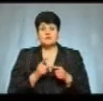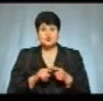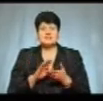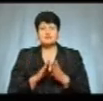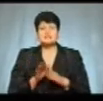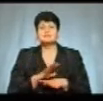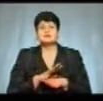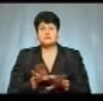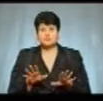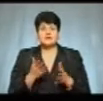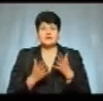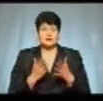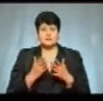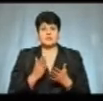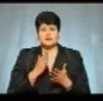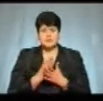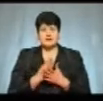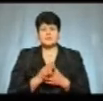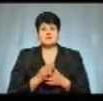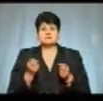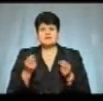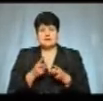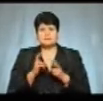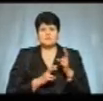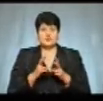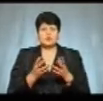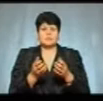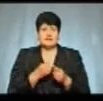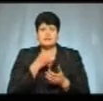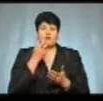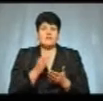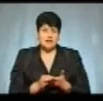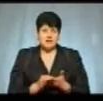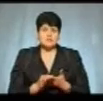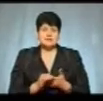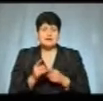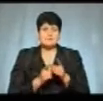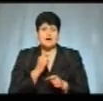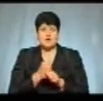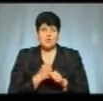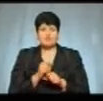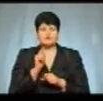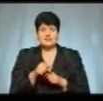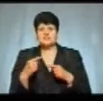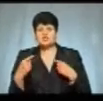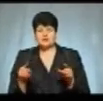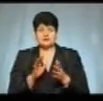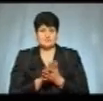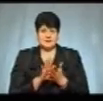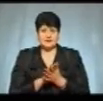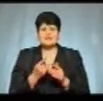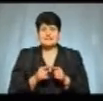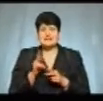ситуації б не сталося. Якщо діє спеціалізоване підприємство, воно бере на себе відповідальність за переробку тих чи інших відходів. Ми знаємо, цей